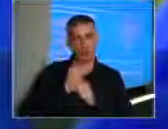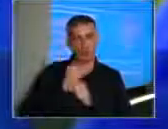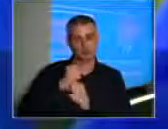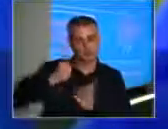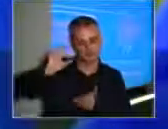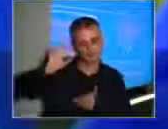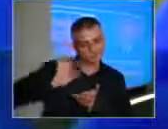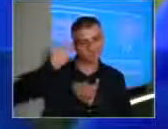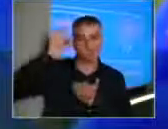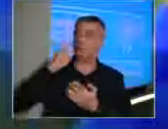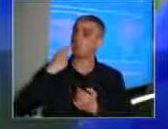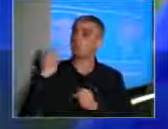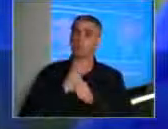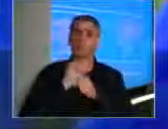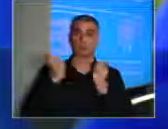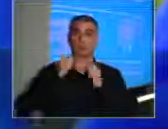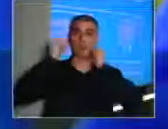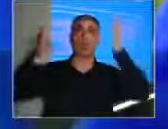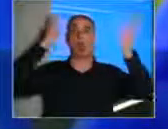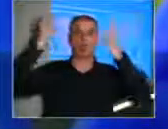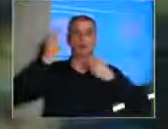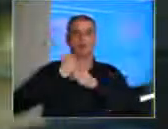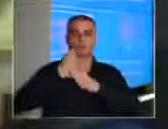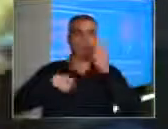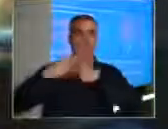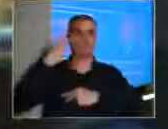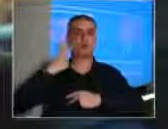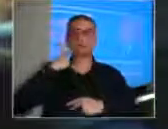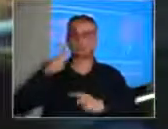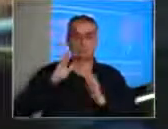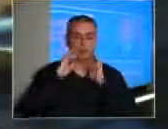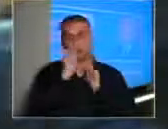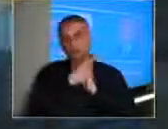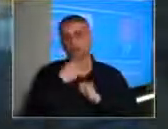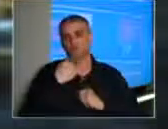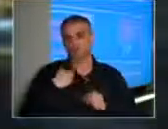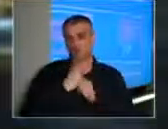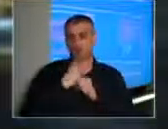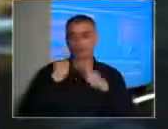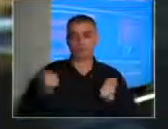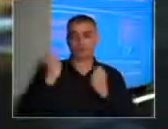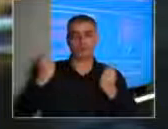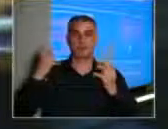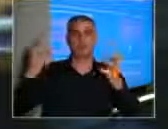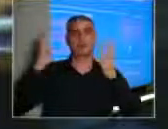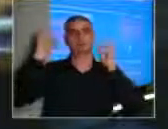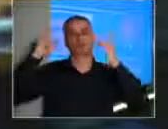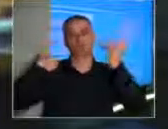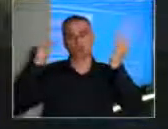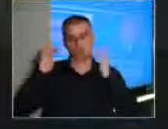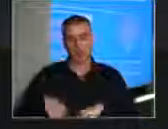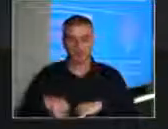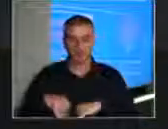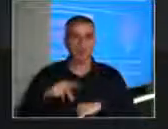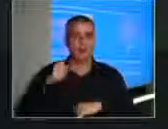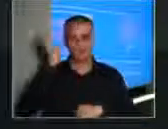הנעץ, שוב פעם, שאומרים, טוב, אתה עושה קמפיין גבלט, אז הוא הולך הפוך על הפוך, זו התקשורת שאומרת שאני עושה קמפיין גבלט כדי בעצם להפיל אותי, וכן